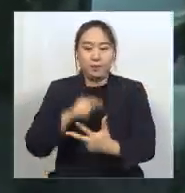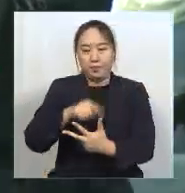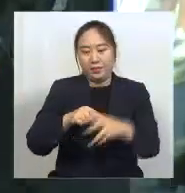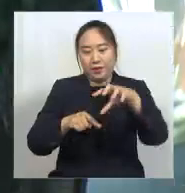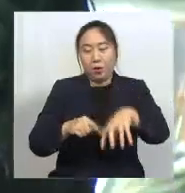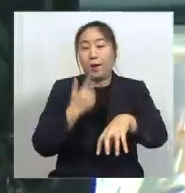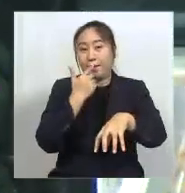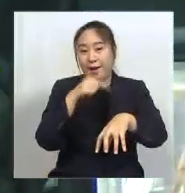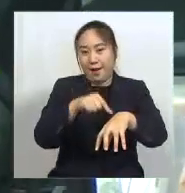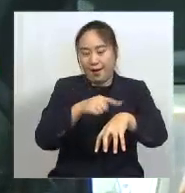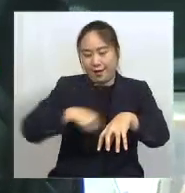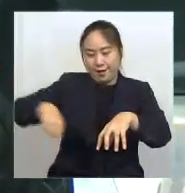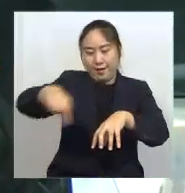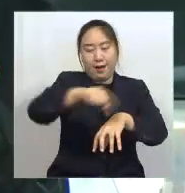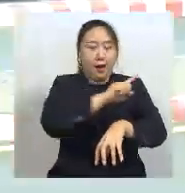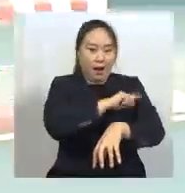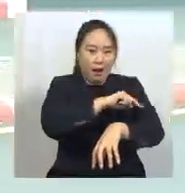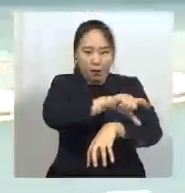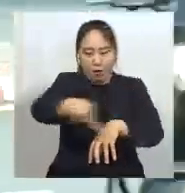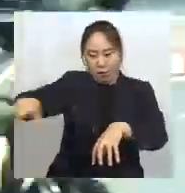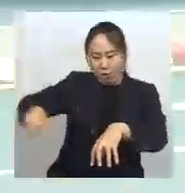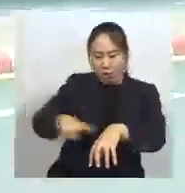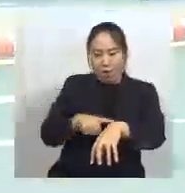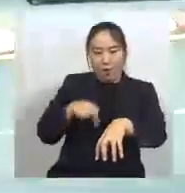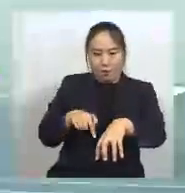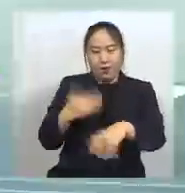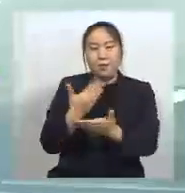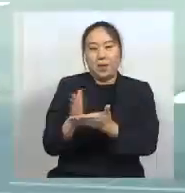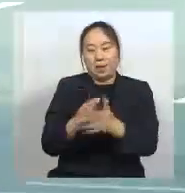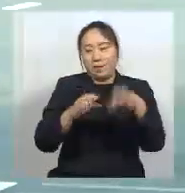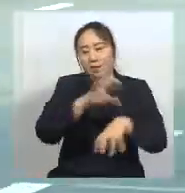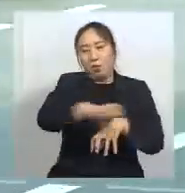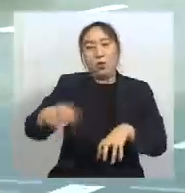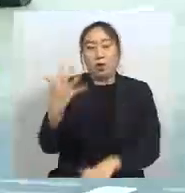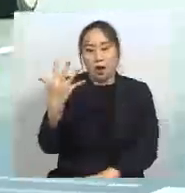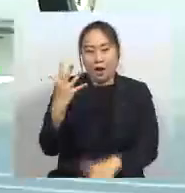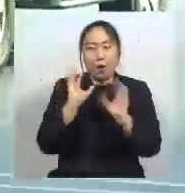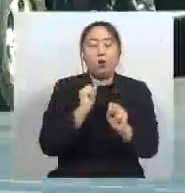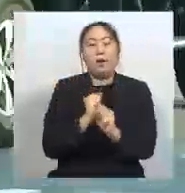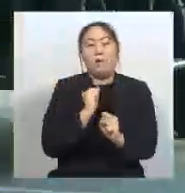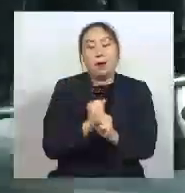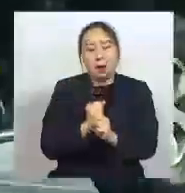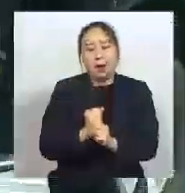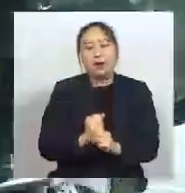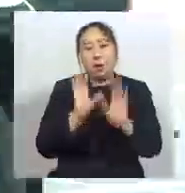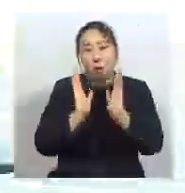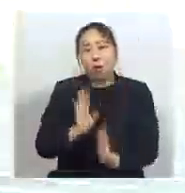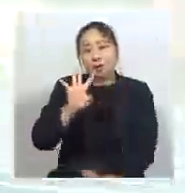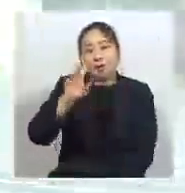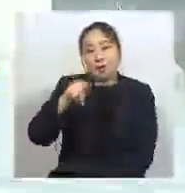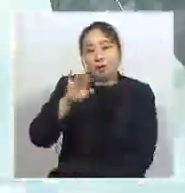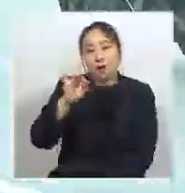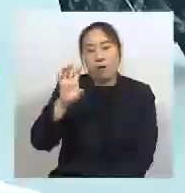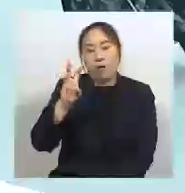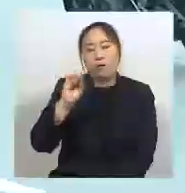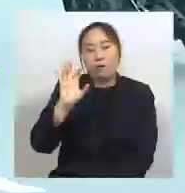แดงไข่ขาวและขอบกระทะแบ่งพื้นที่เป็น5โซนใช้กำลังปฏิบัติหน้าที่ 4,869 น